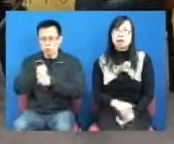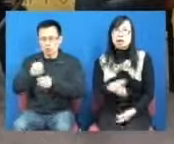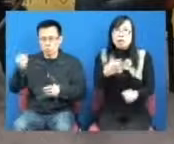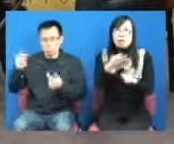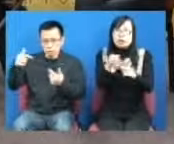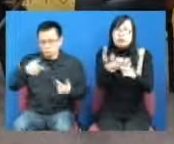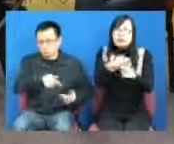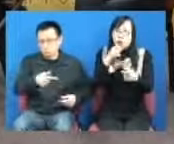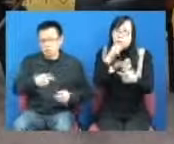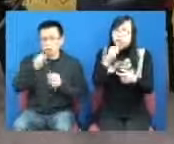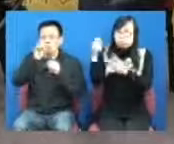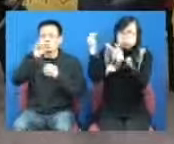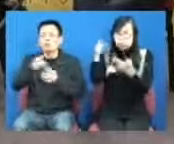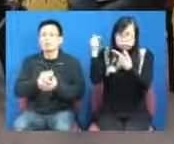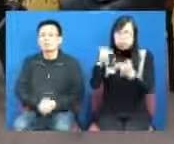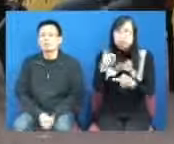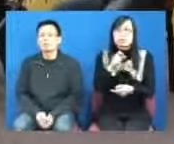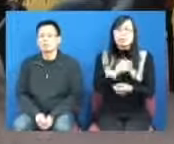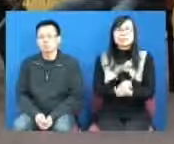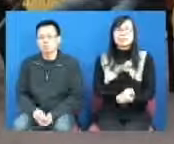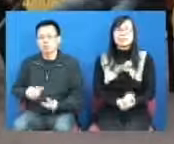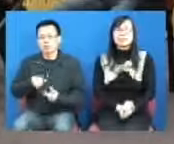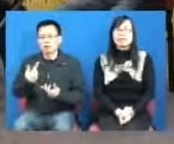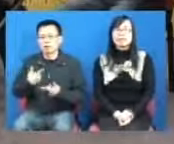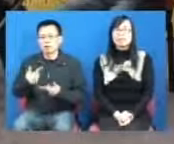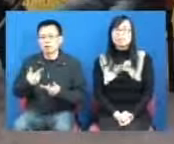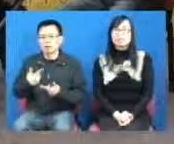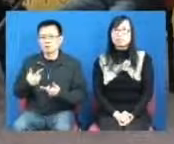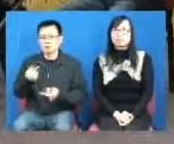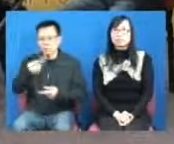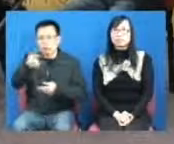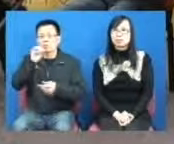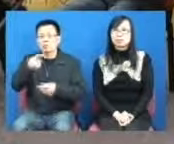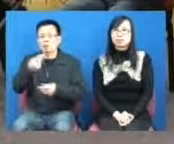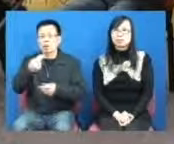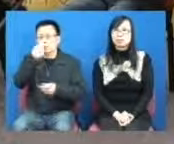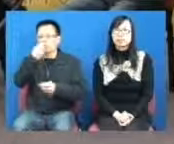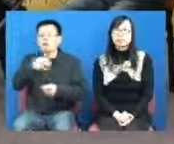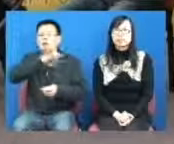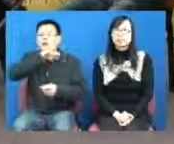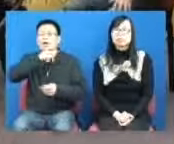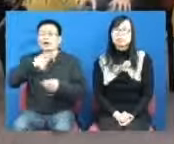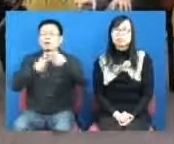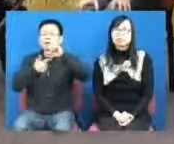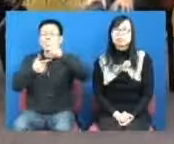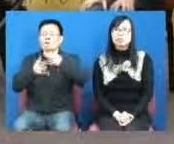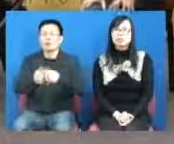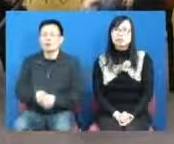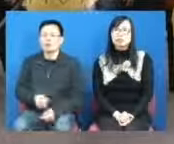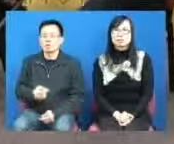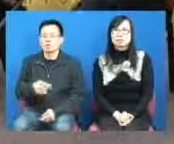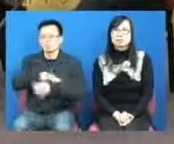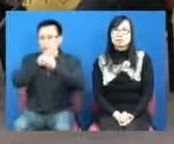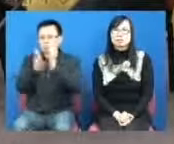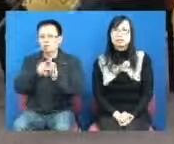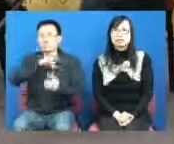有持續性我聽到這些就是你說的虛應的方法像空中流角